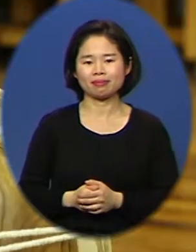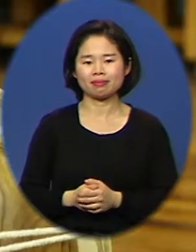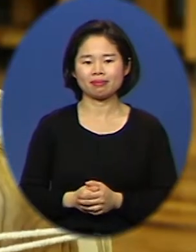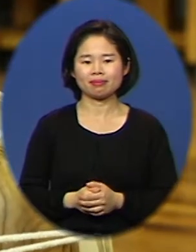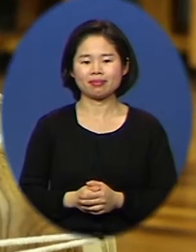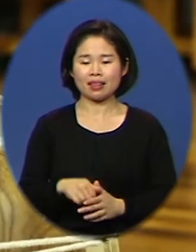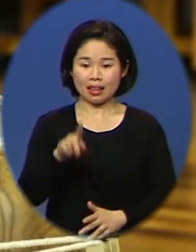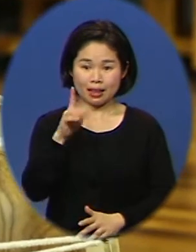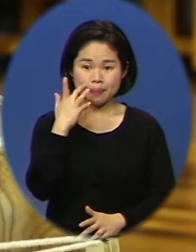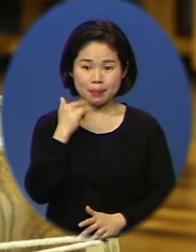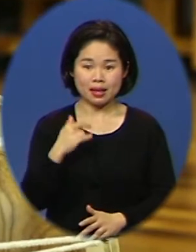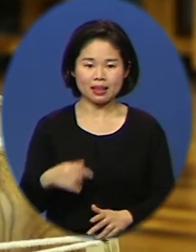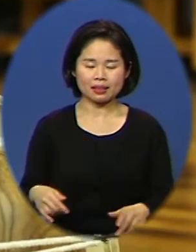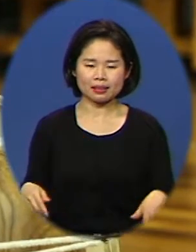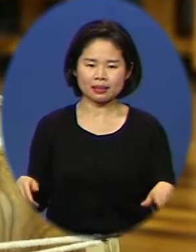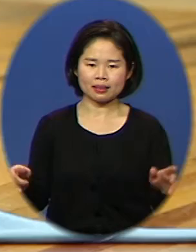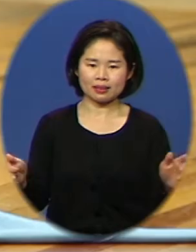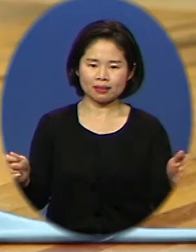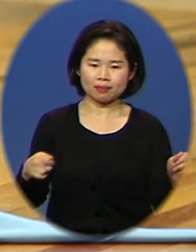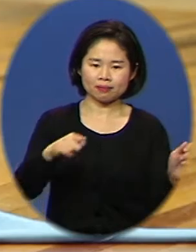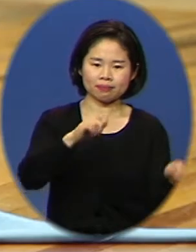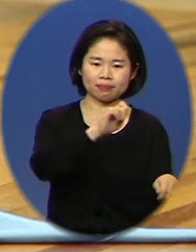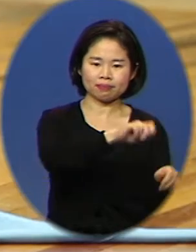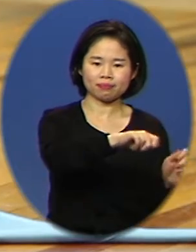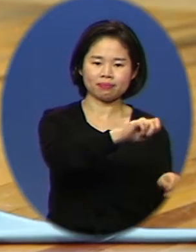또 하나 빠졌어요.